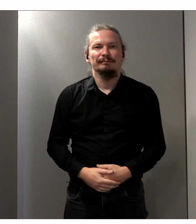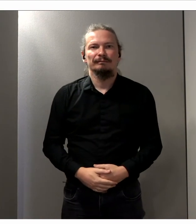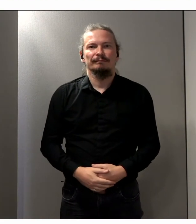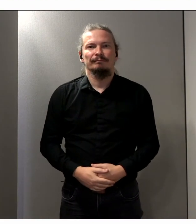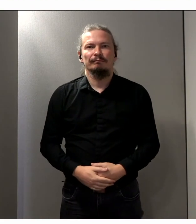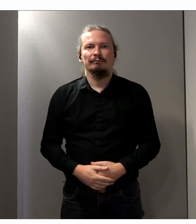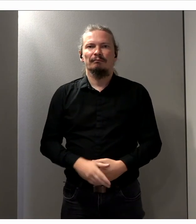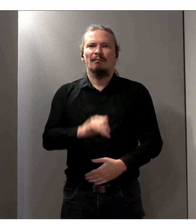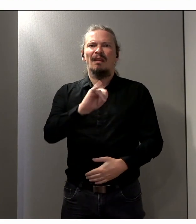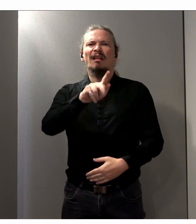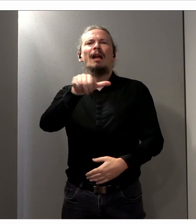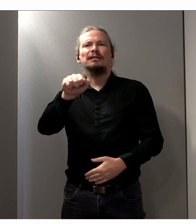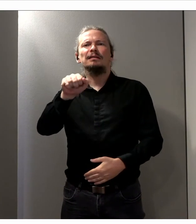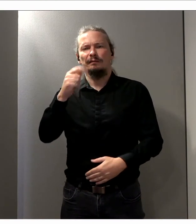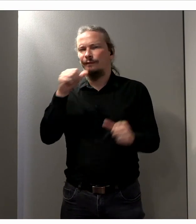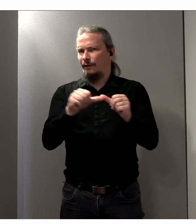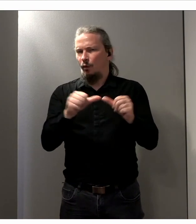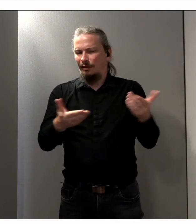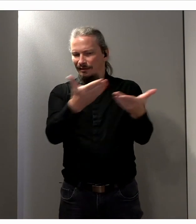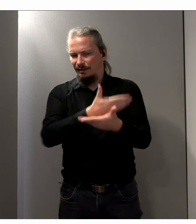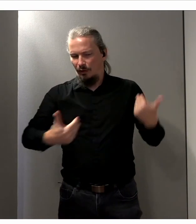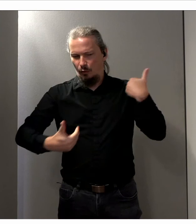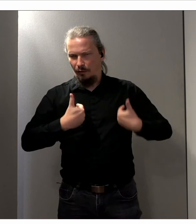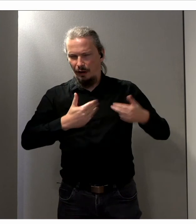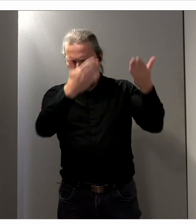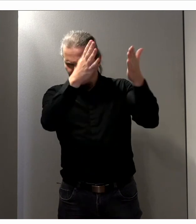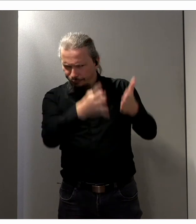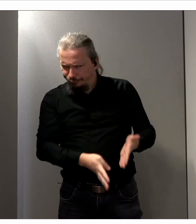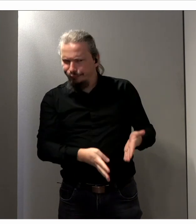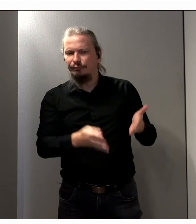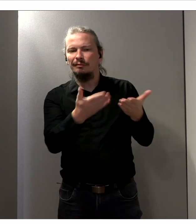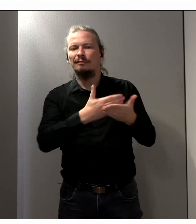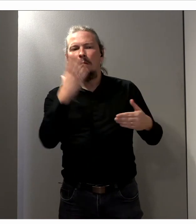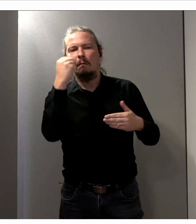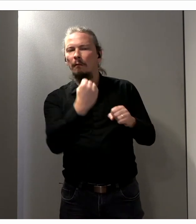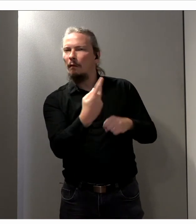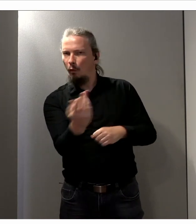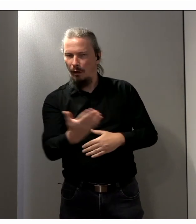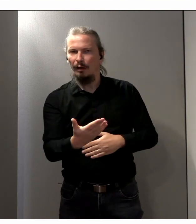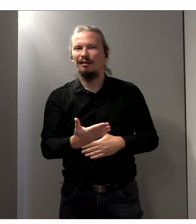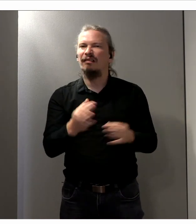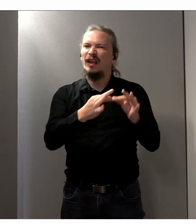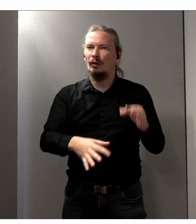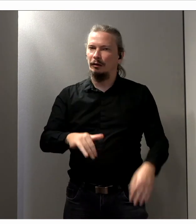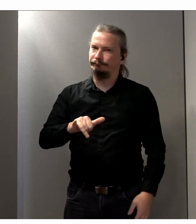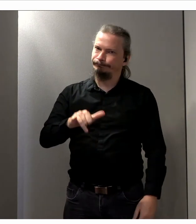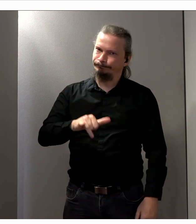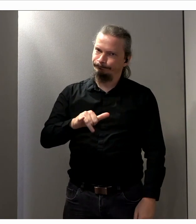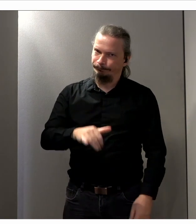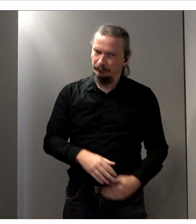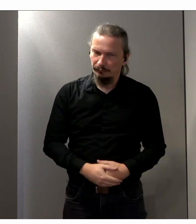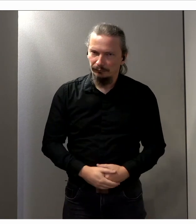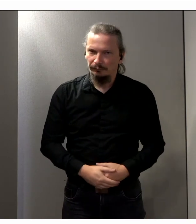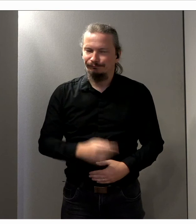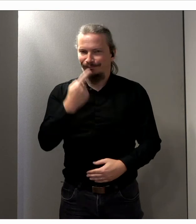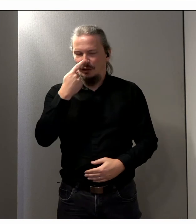L'IGAS fait un état des lieux de l'emploi des personnes en situation de handicap. Celui-ci n'est pas glorieux. J'y